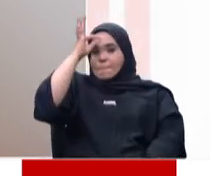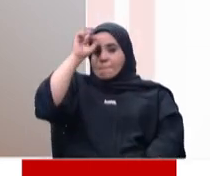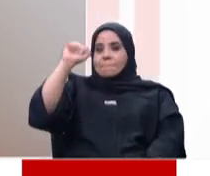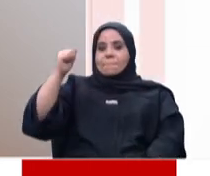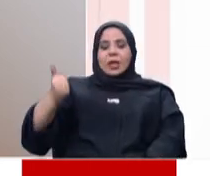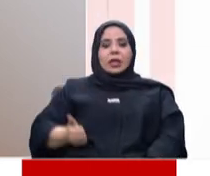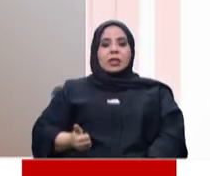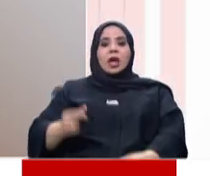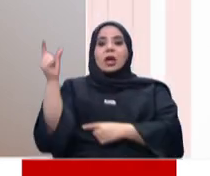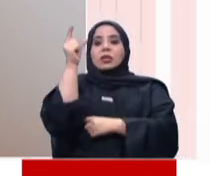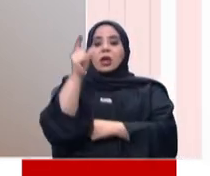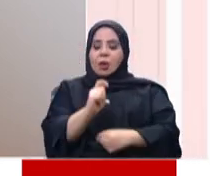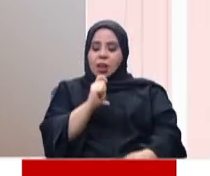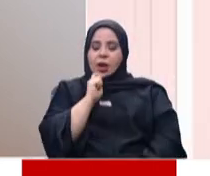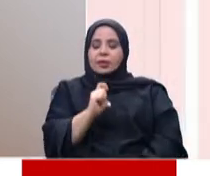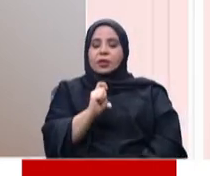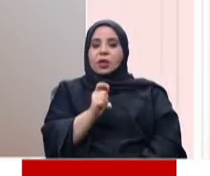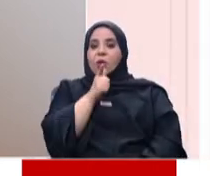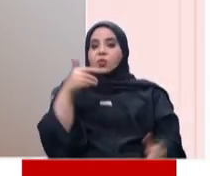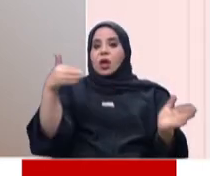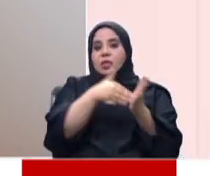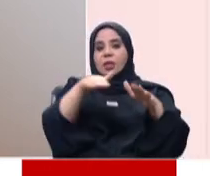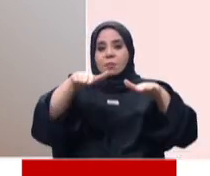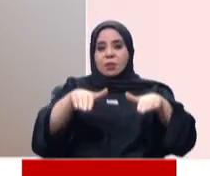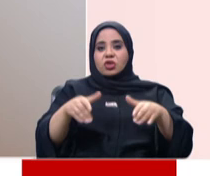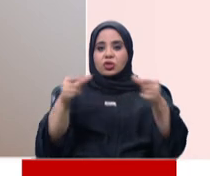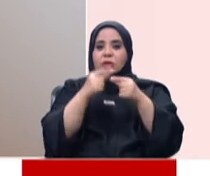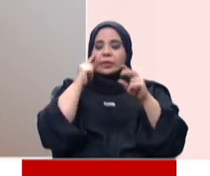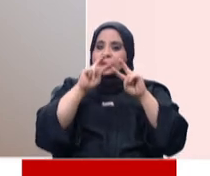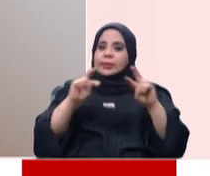الهوية البحرينية والإسلامية. اختتم المجلس